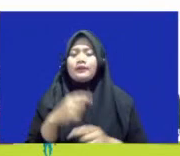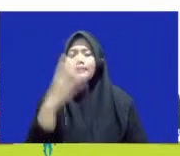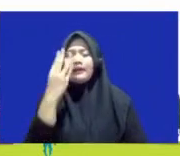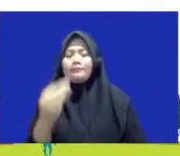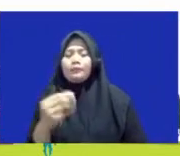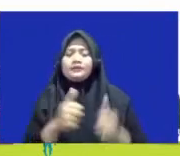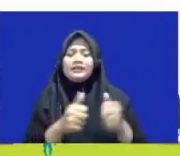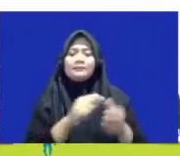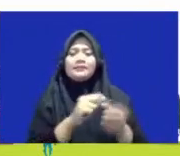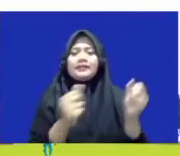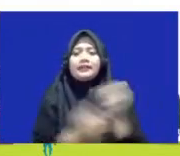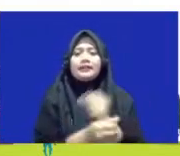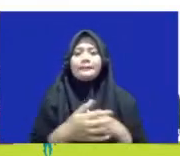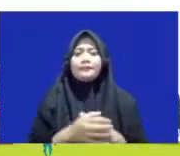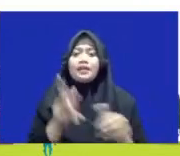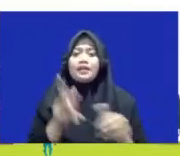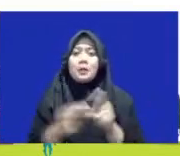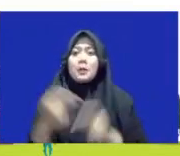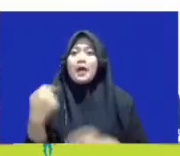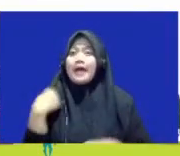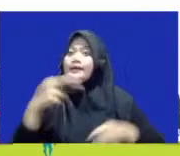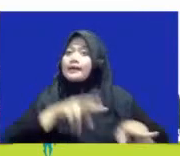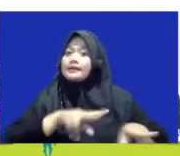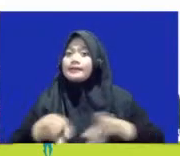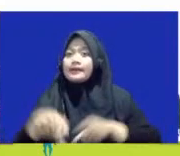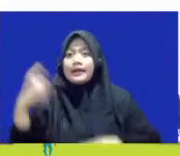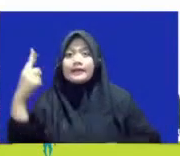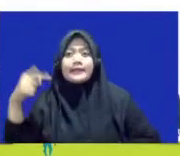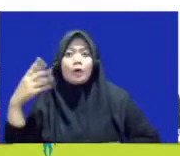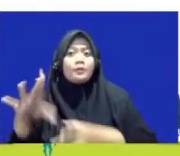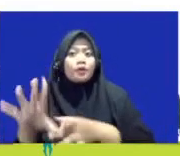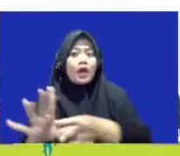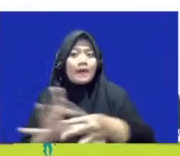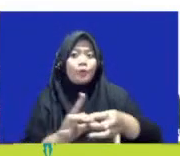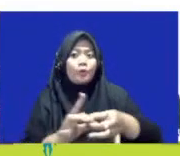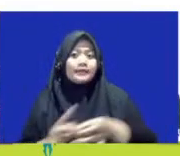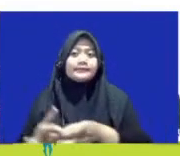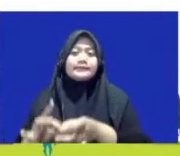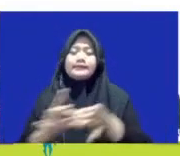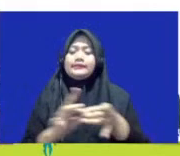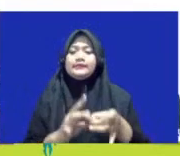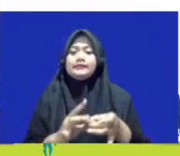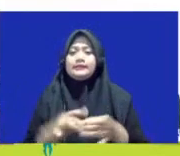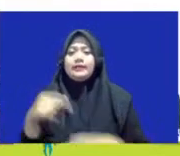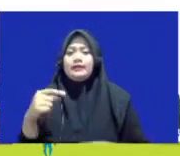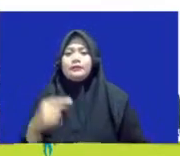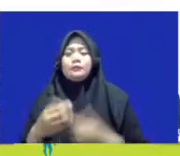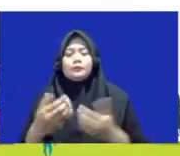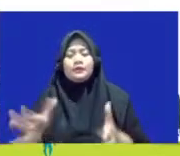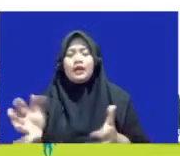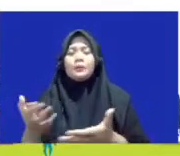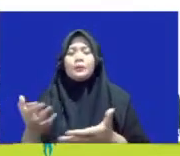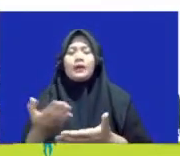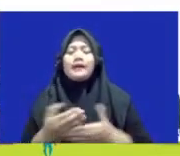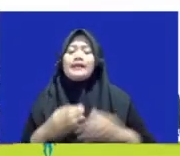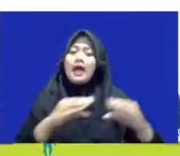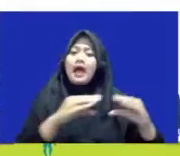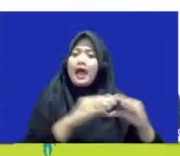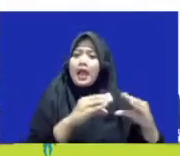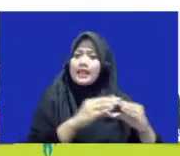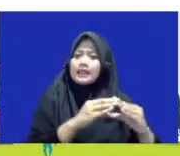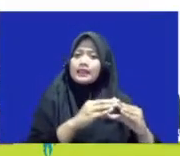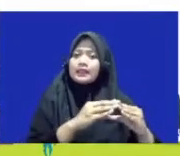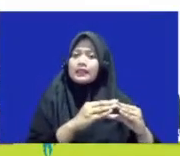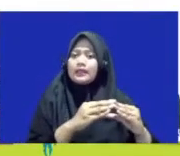kalau ada bencana selalu berkolaborasi, dan mereka sudah dibekali alat, mereka sudah diberikan